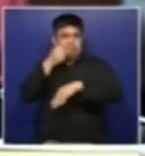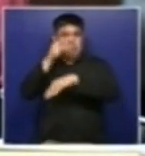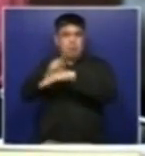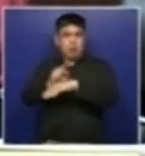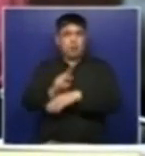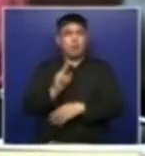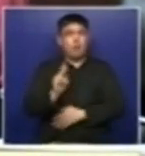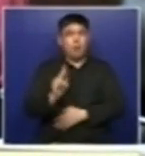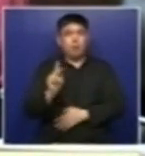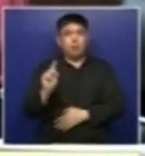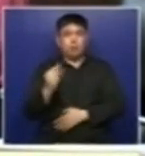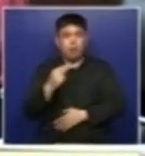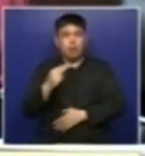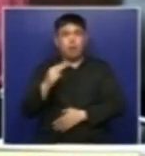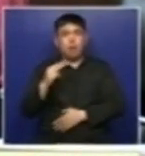ช.